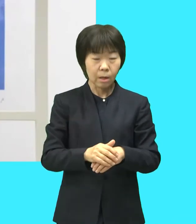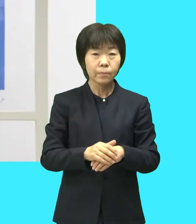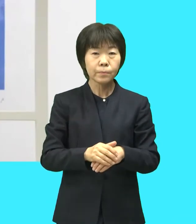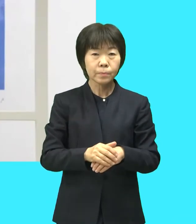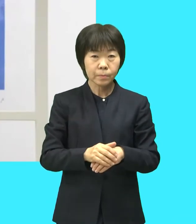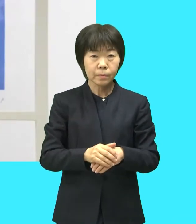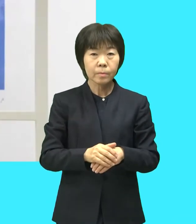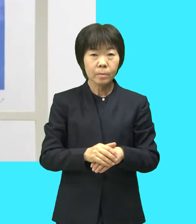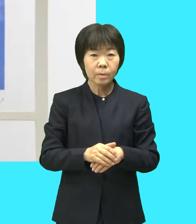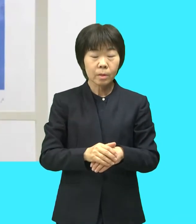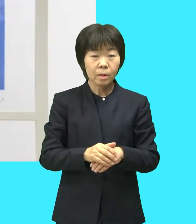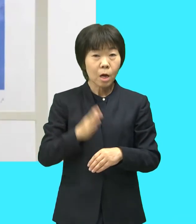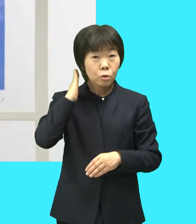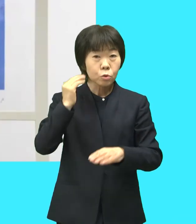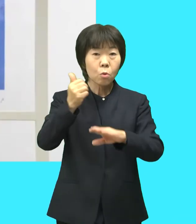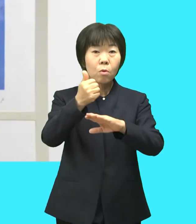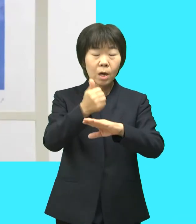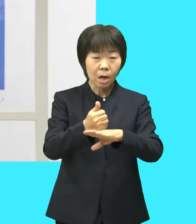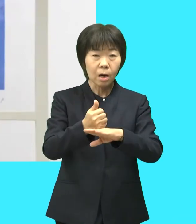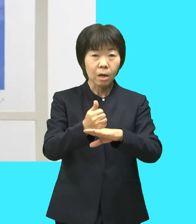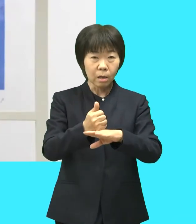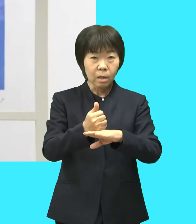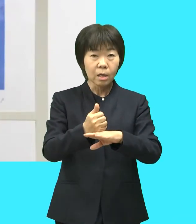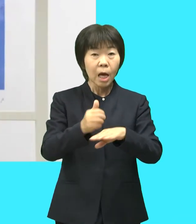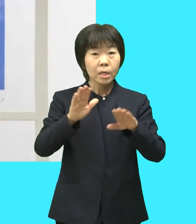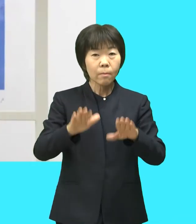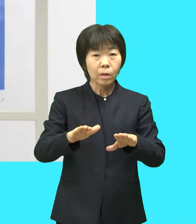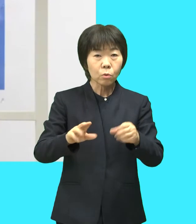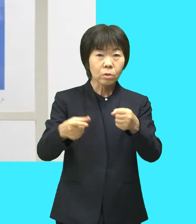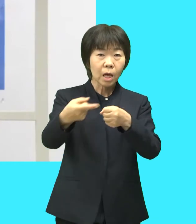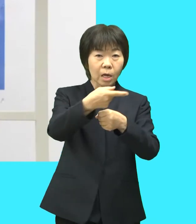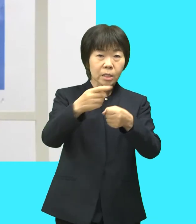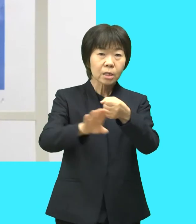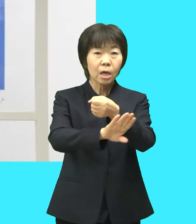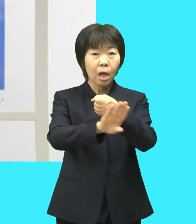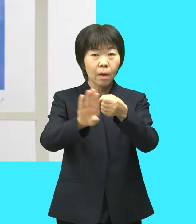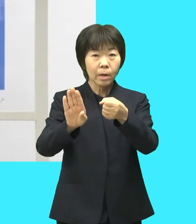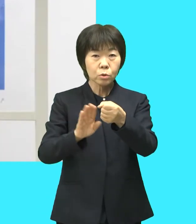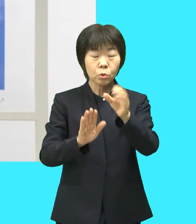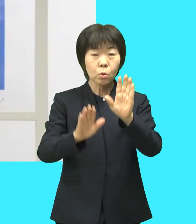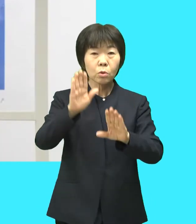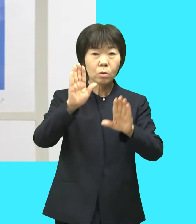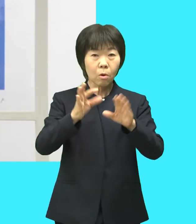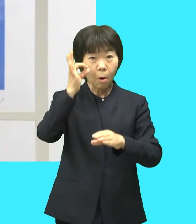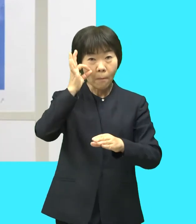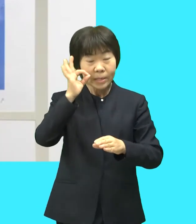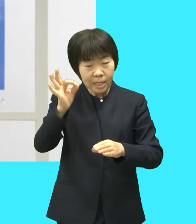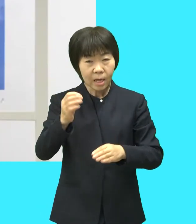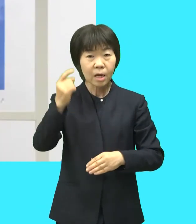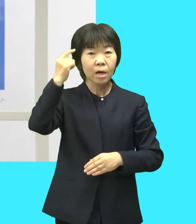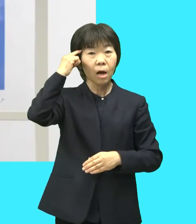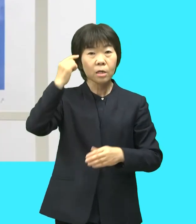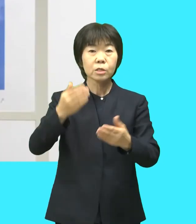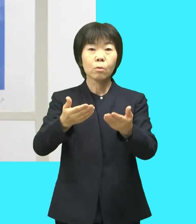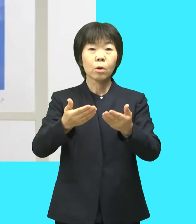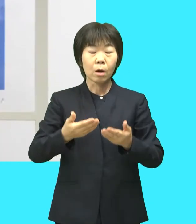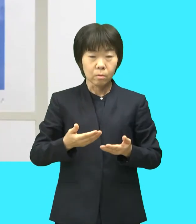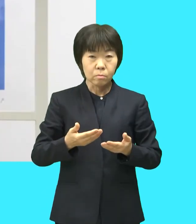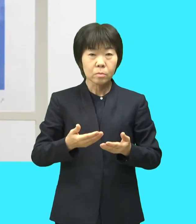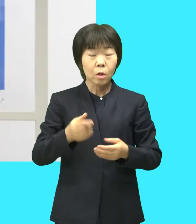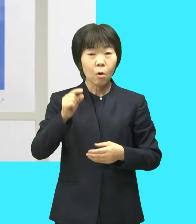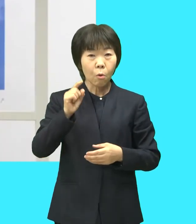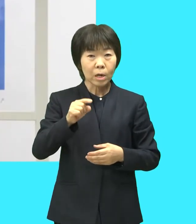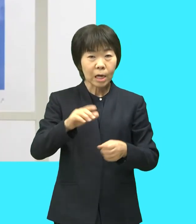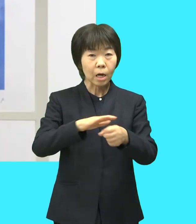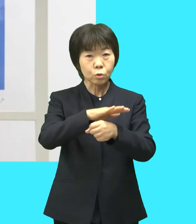。やはり総理自身が直接今の第一原発の状況を見て感じていただくこと、これ